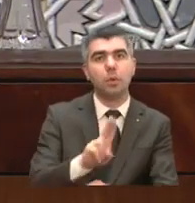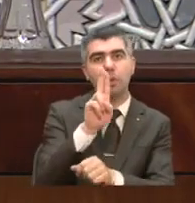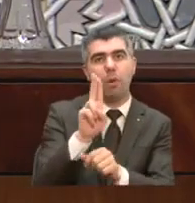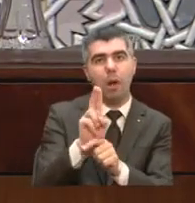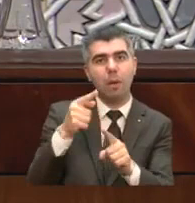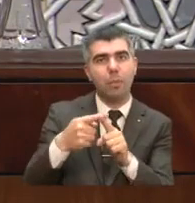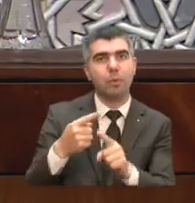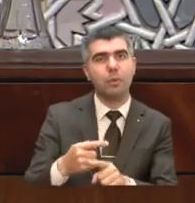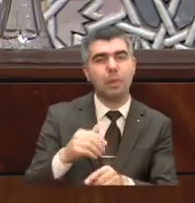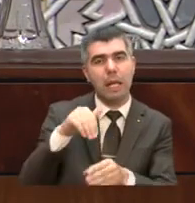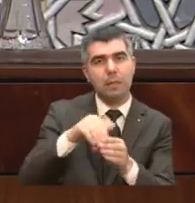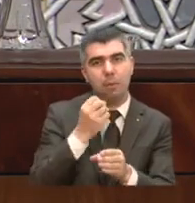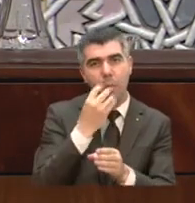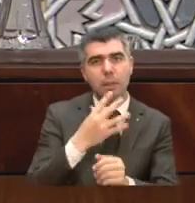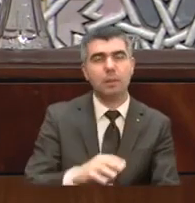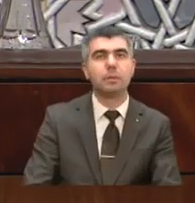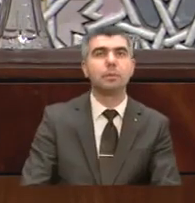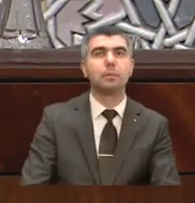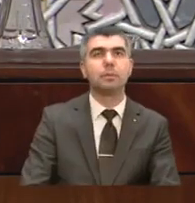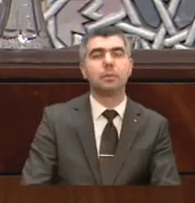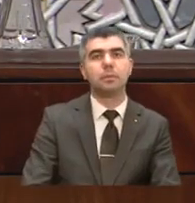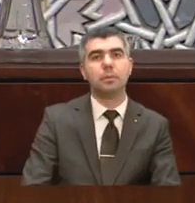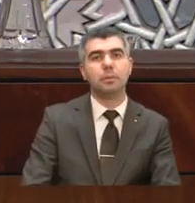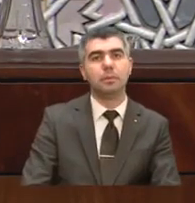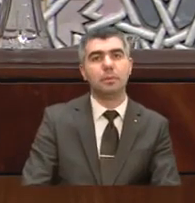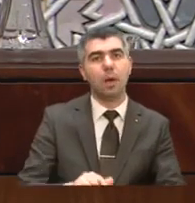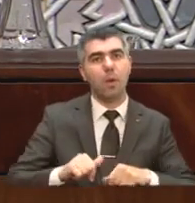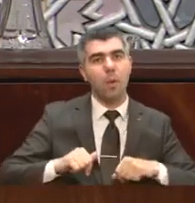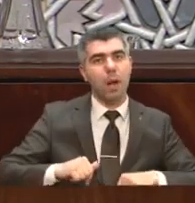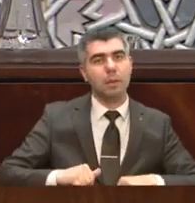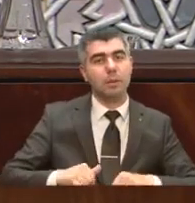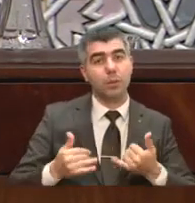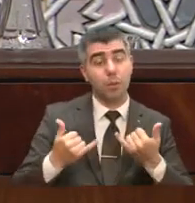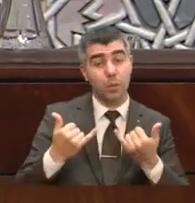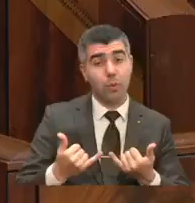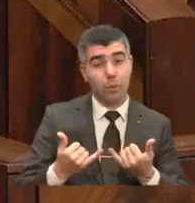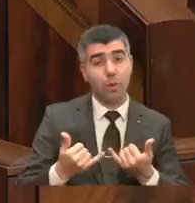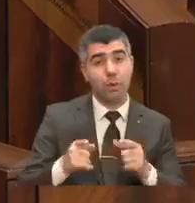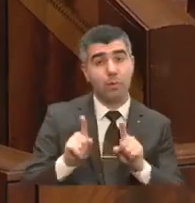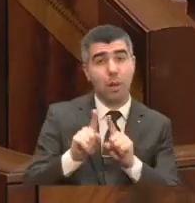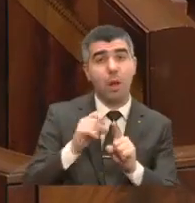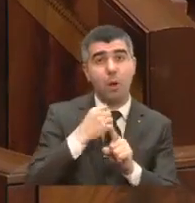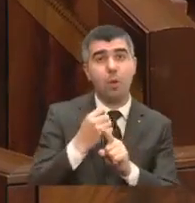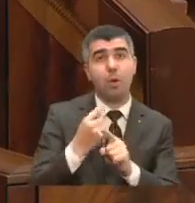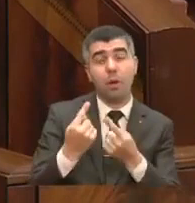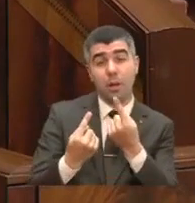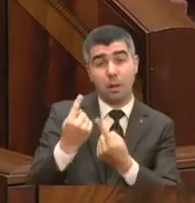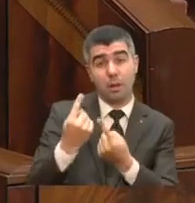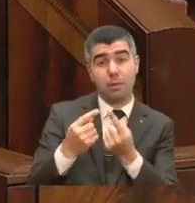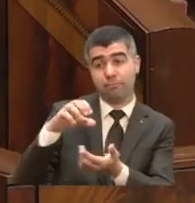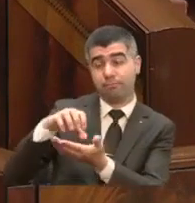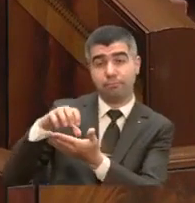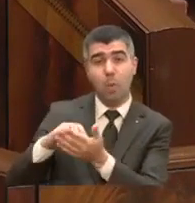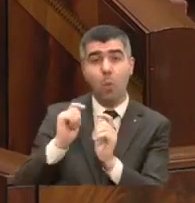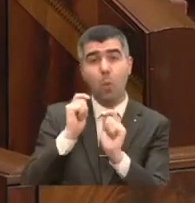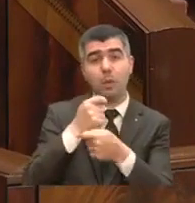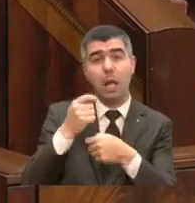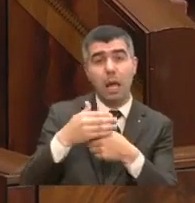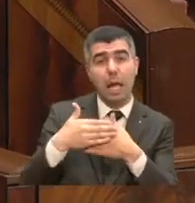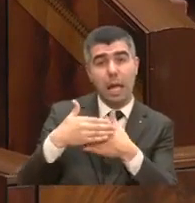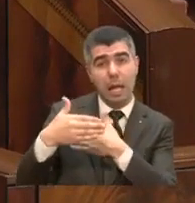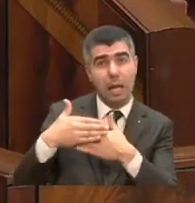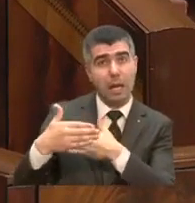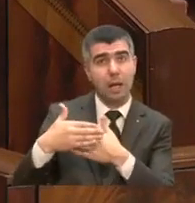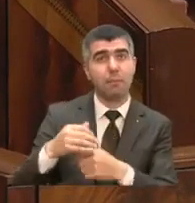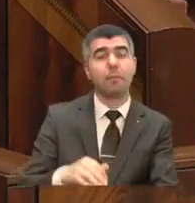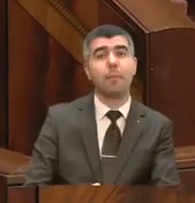الاشتراكي، تفضل. سيد الوزير، اليوم في قصيف جوج نقاط سوداء. في الساكا المركز